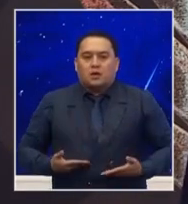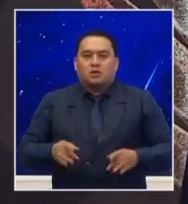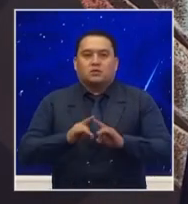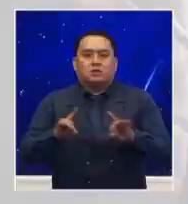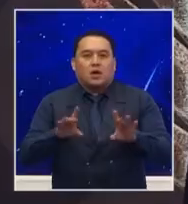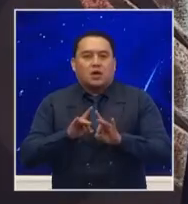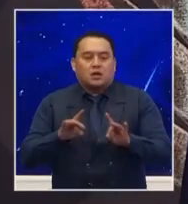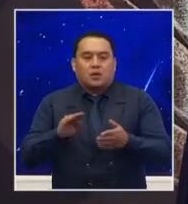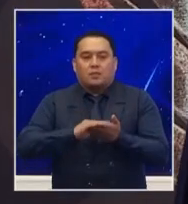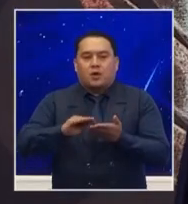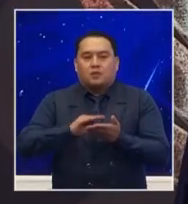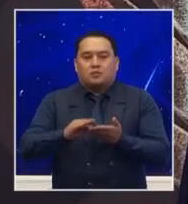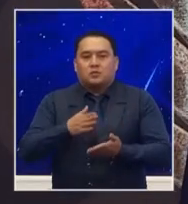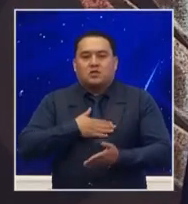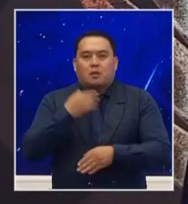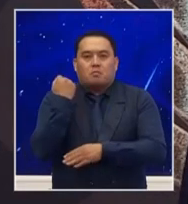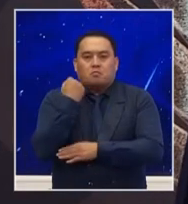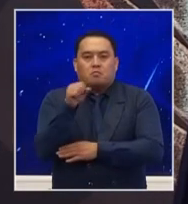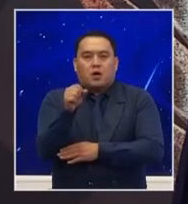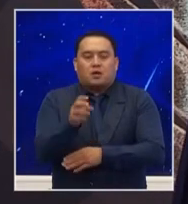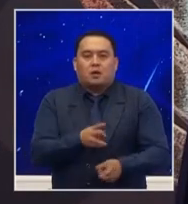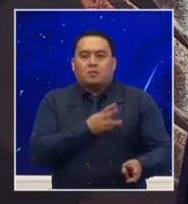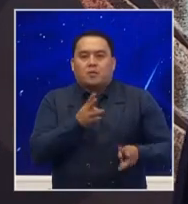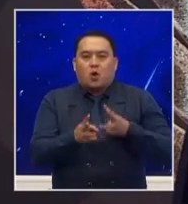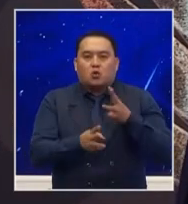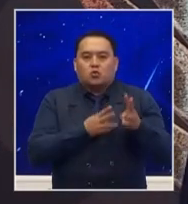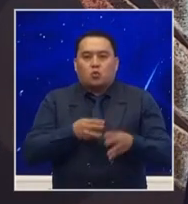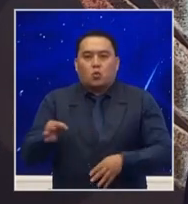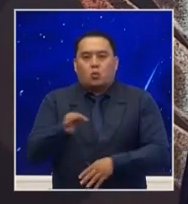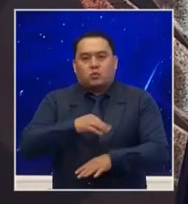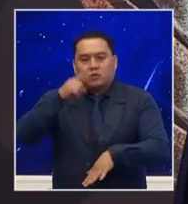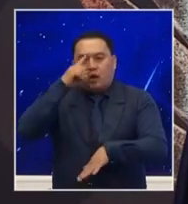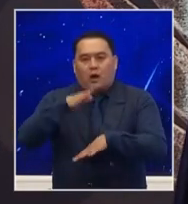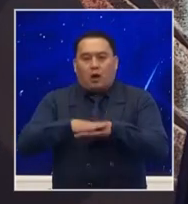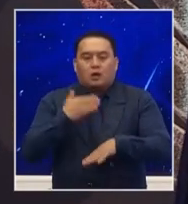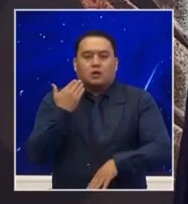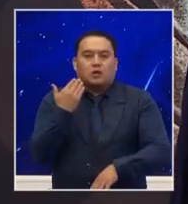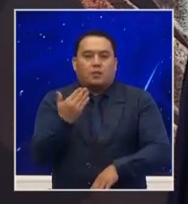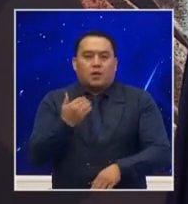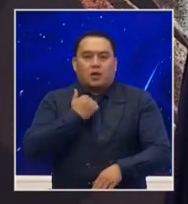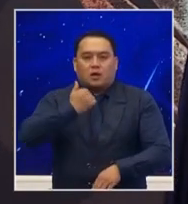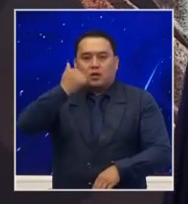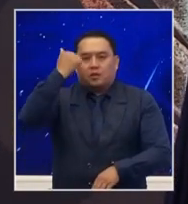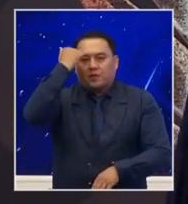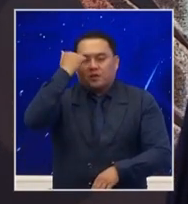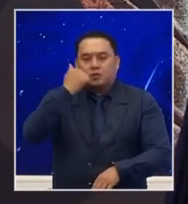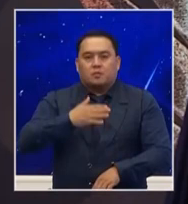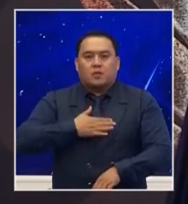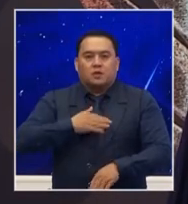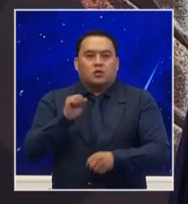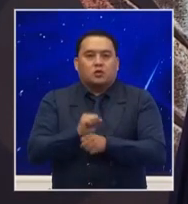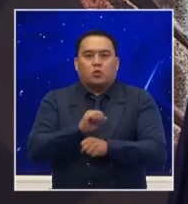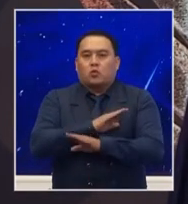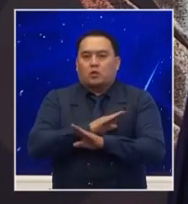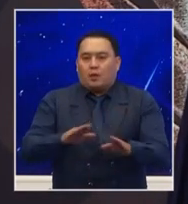түсірген болатынбыз. Бізге марапат беріп, ынталандырып жатқан облыс әкімі Амандық Ғаббасұлына алғысым шексіз. Бұны мен